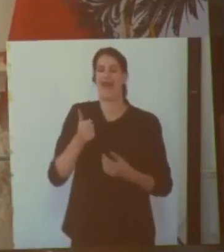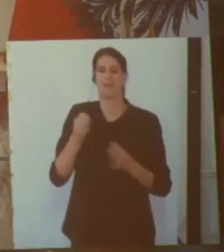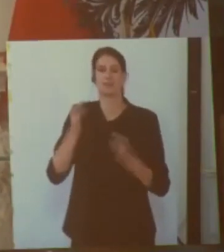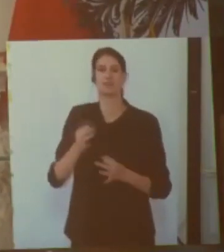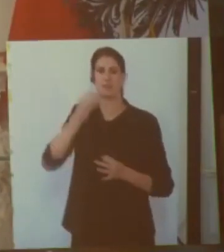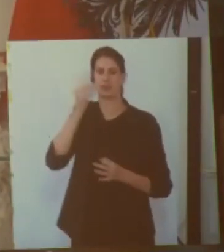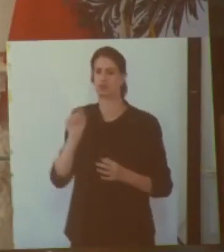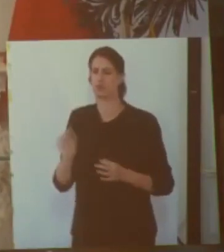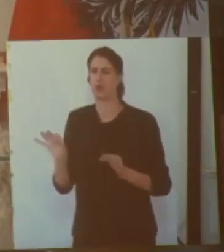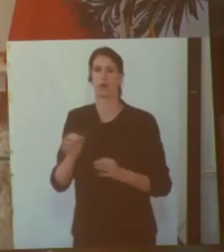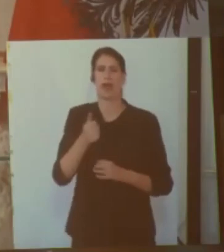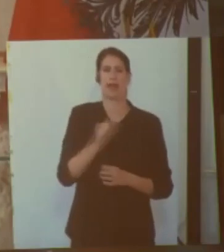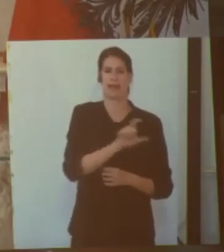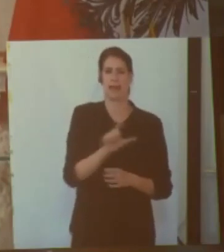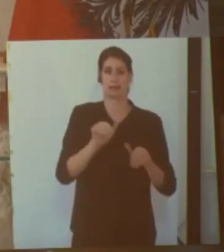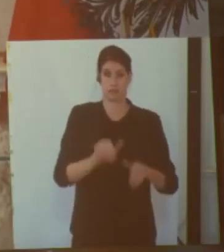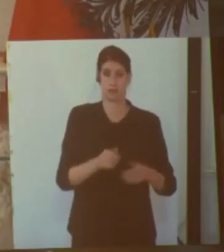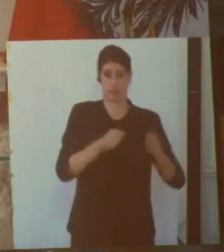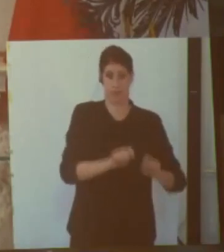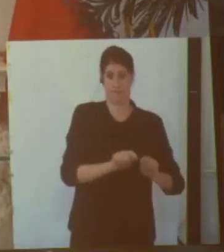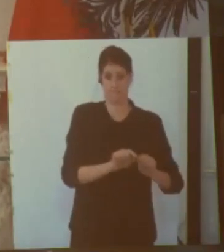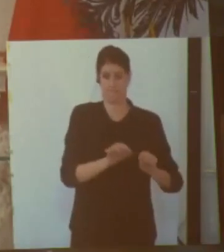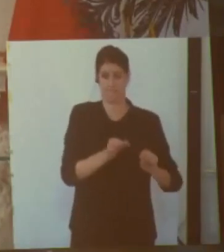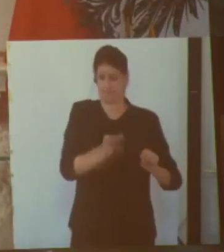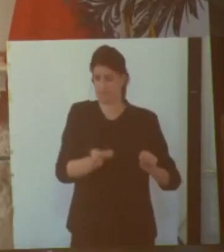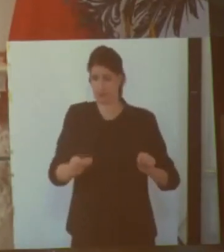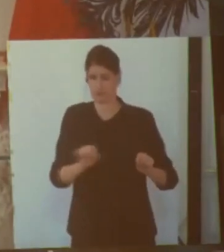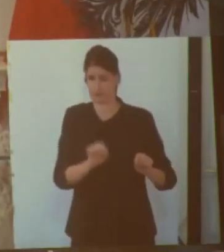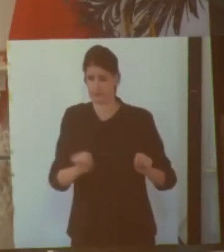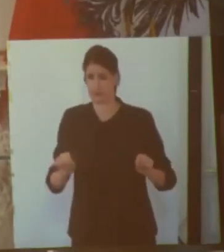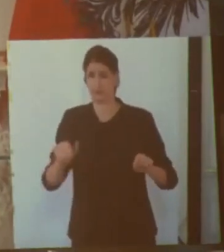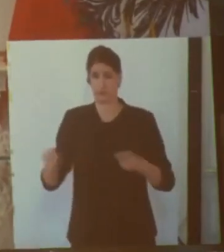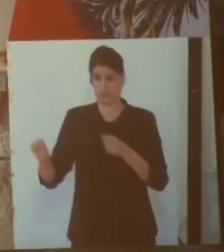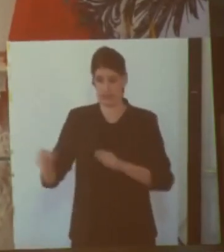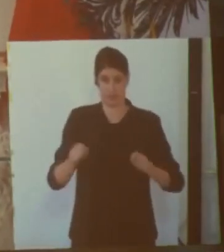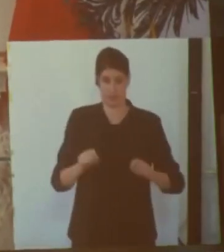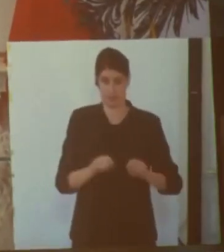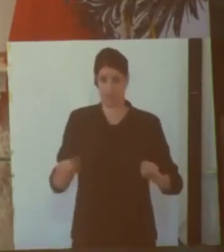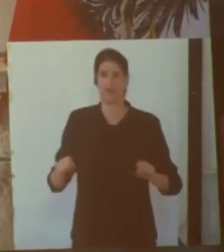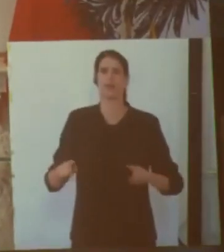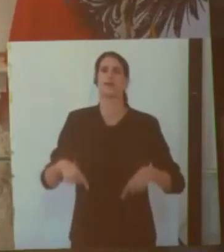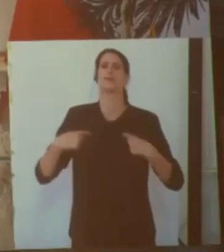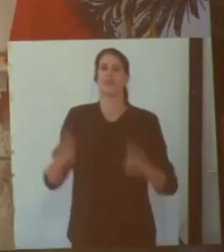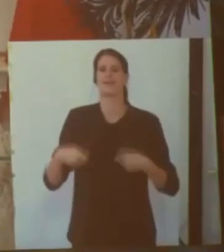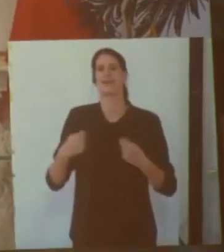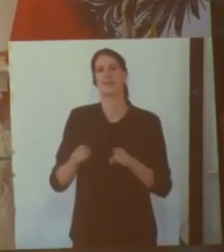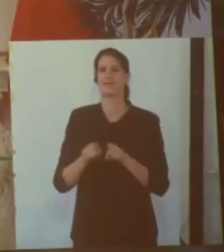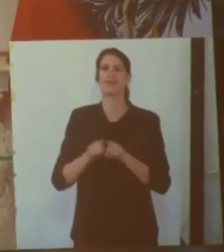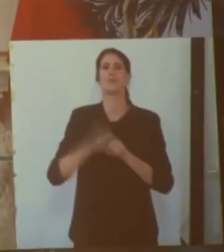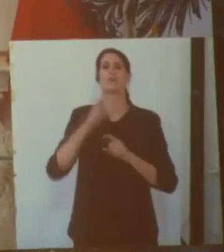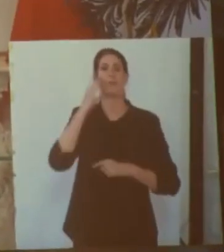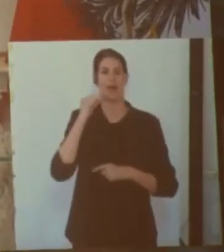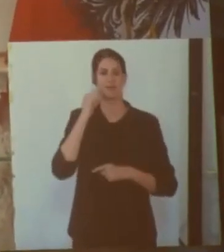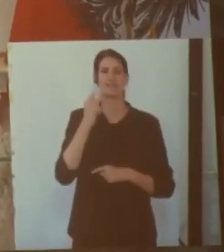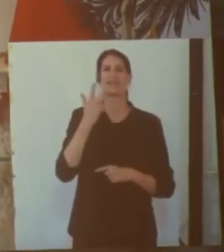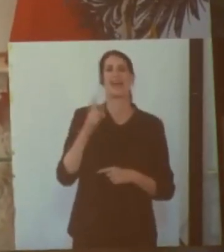von Klassen oder Schulen kommen muss, dann wird es auch im Herbst die Möglichkeit eines dreiwöchigen Sonderurlaubs geben, um